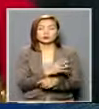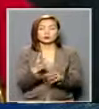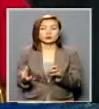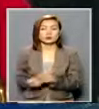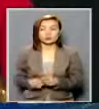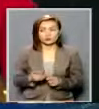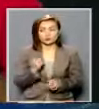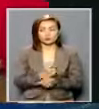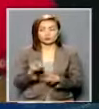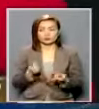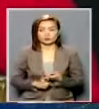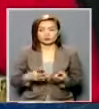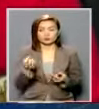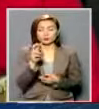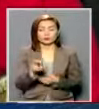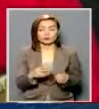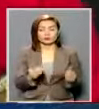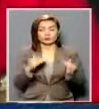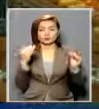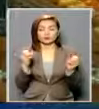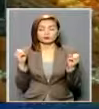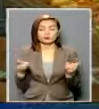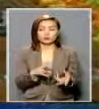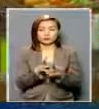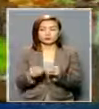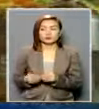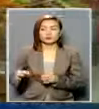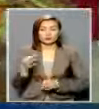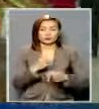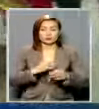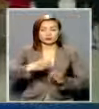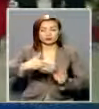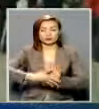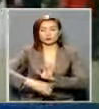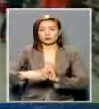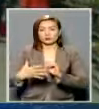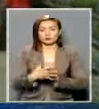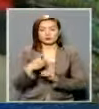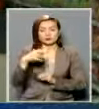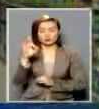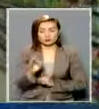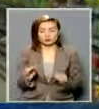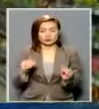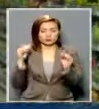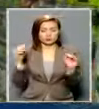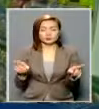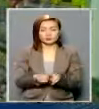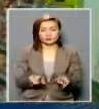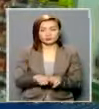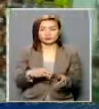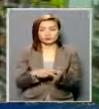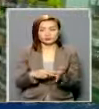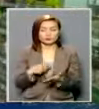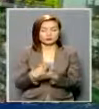тауарлардың шектелуіне байланысты және доллар бағамының өсуі салдарынан логистика шығындарының 15-20%-ға өсуі себебінен тауар